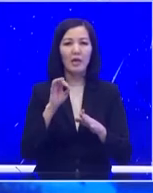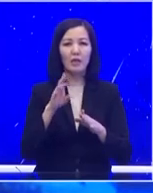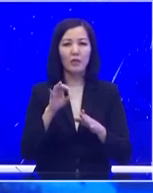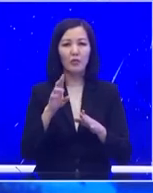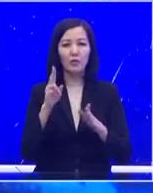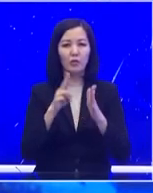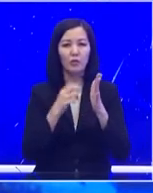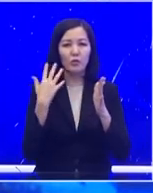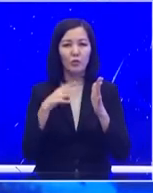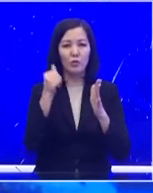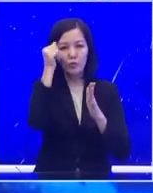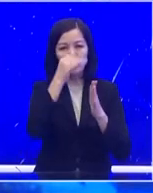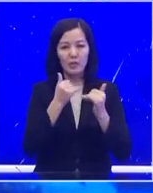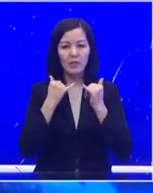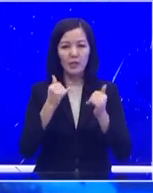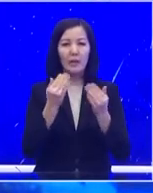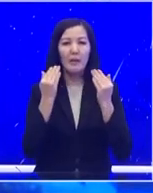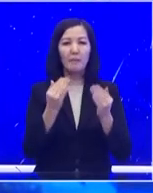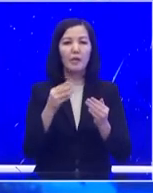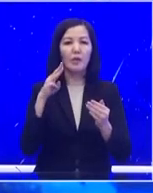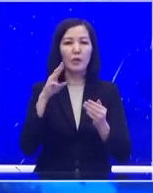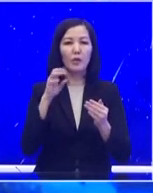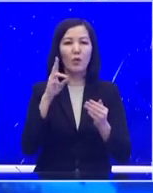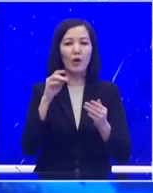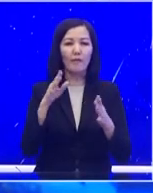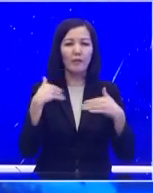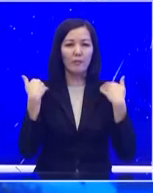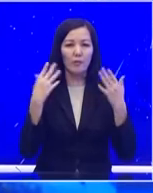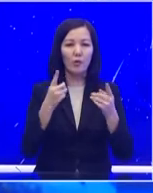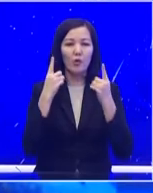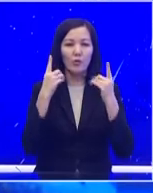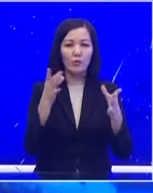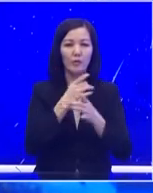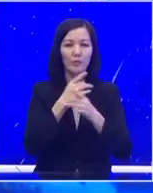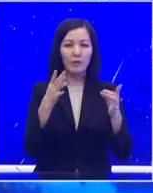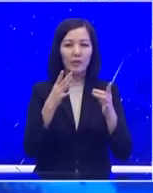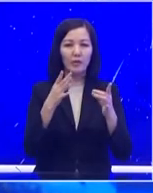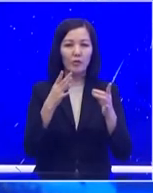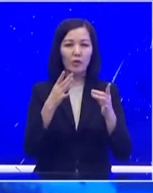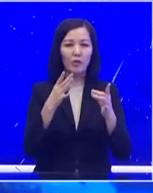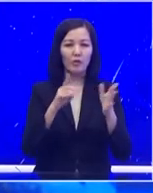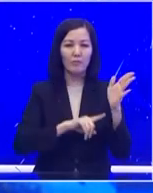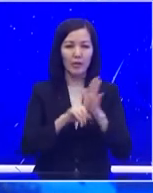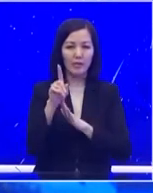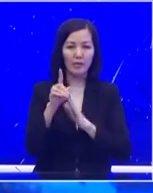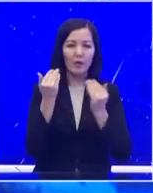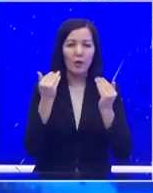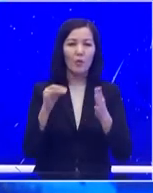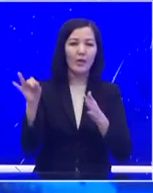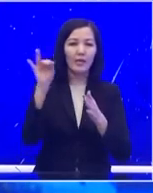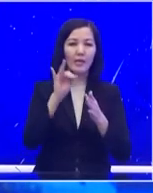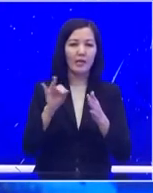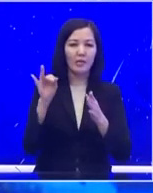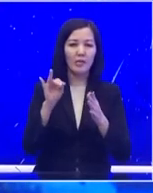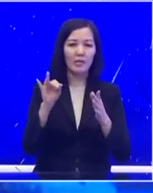жылдығына тартуы. Биыл Қасым Жомарт Тоқаевтың бастамасымен ұлы ұлыстың мерейтойын лайықты атап өту қолға алынған. Оған тарихшылардан